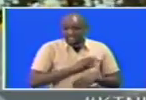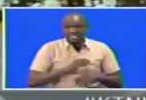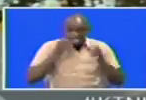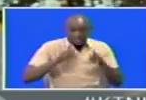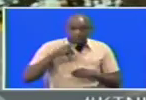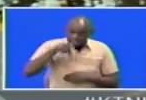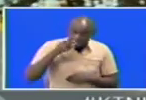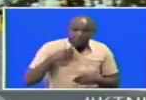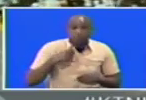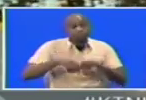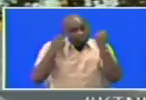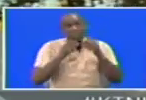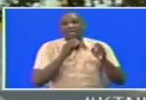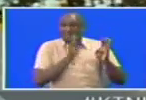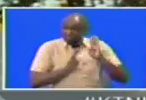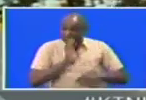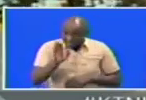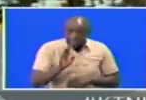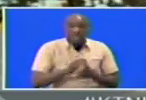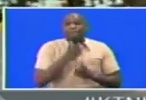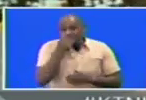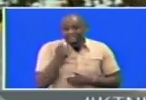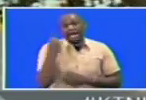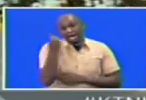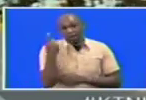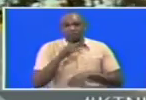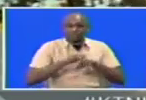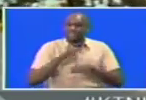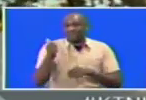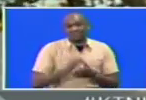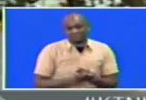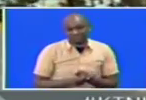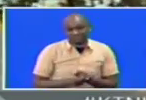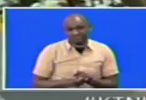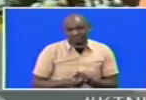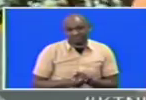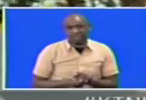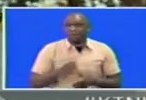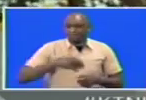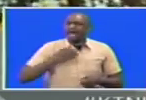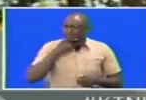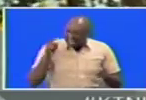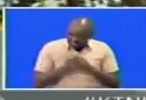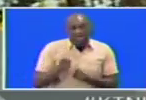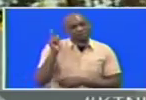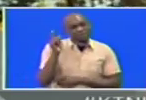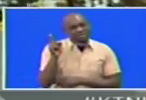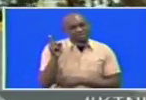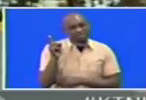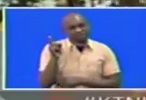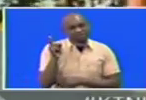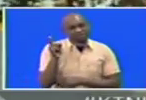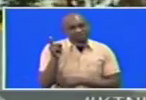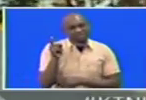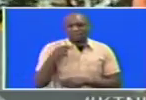your reputation, for it is better to be alone than in bad company. Ndugu yangu Mvuria,